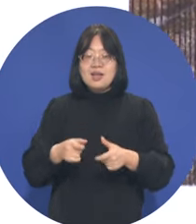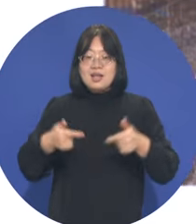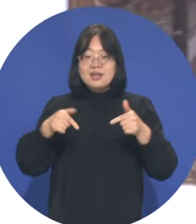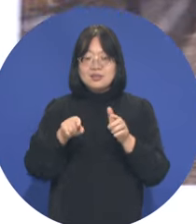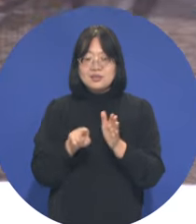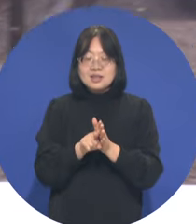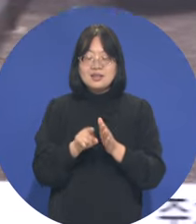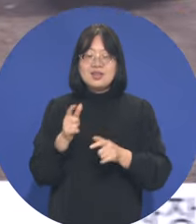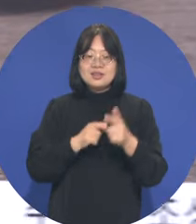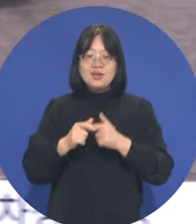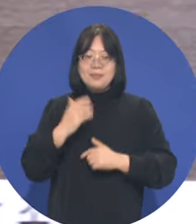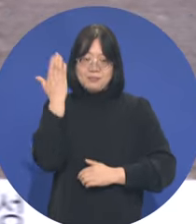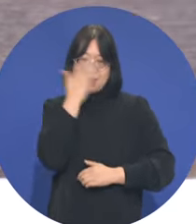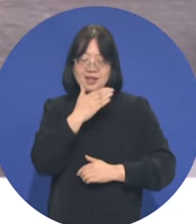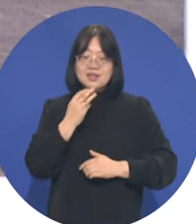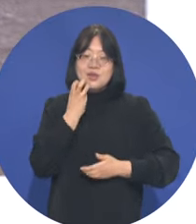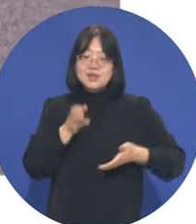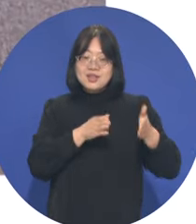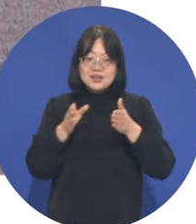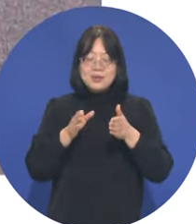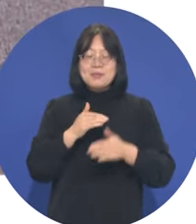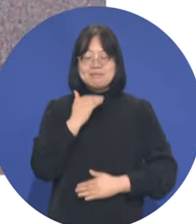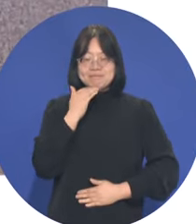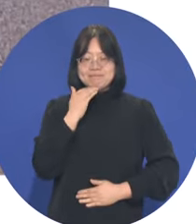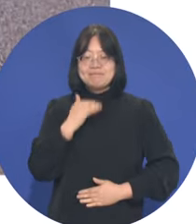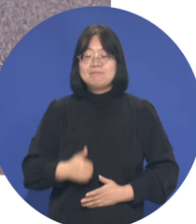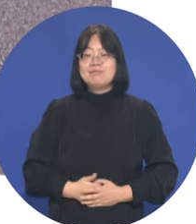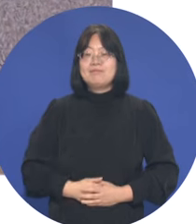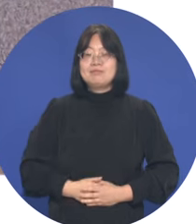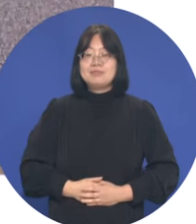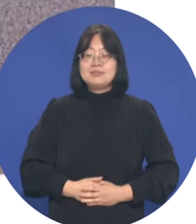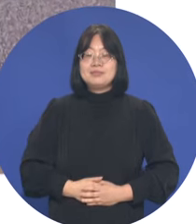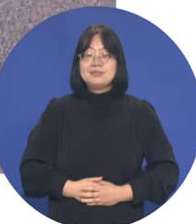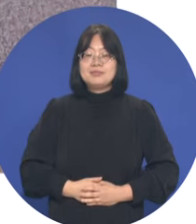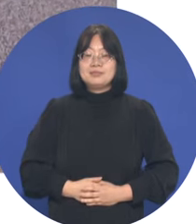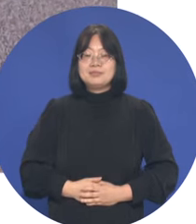쾌적한 경기도를 기대해봅니다 GTV 뉴스 이슬입니다